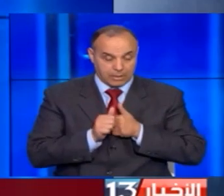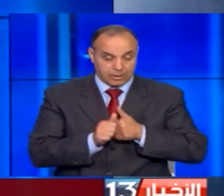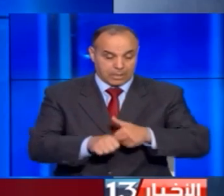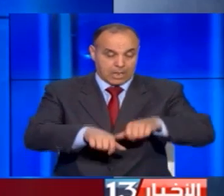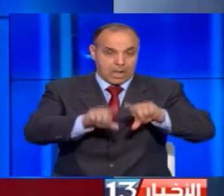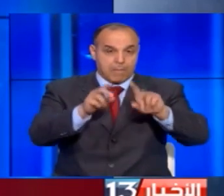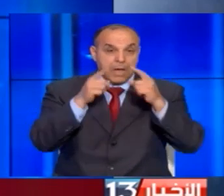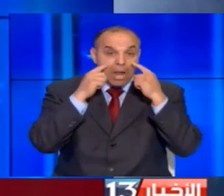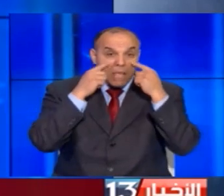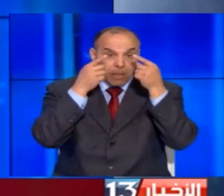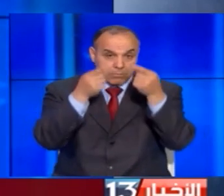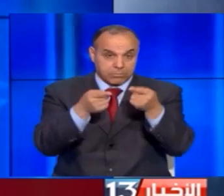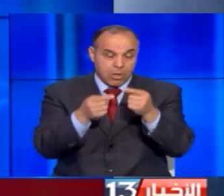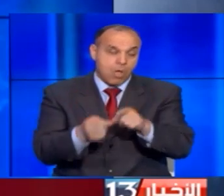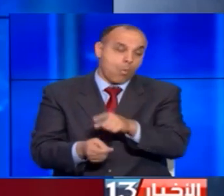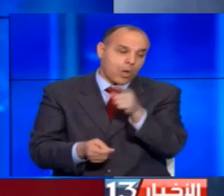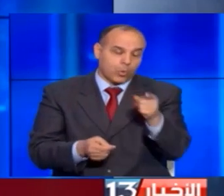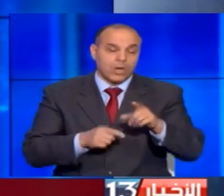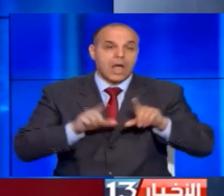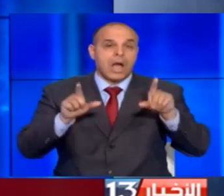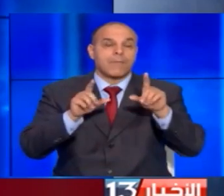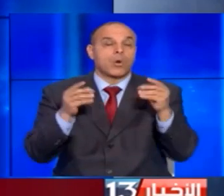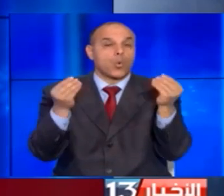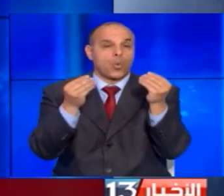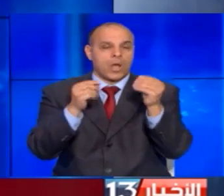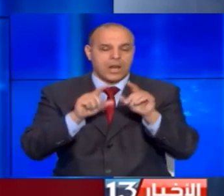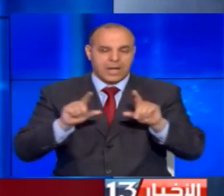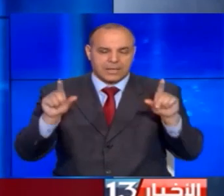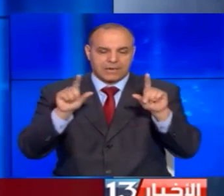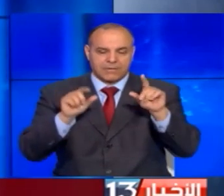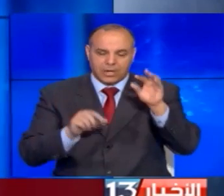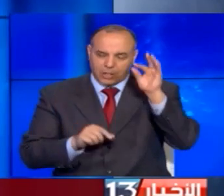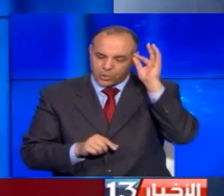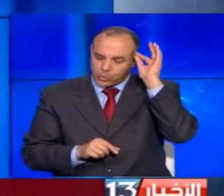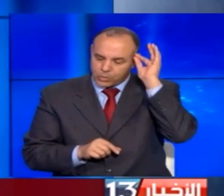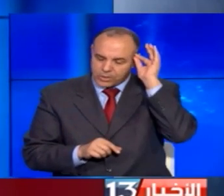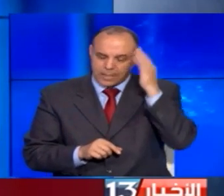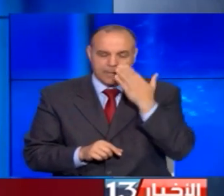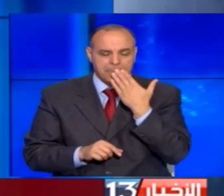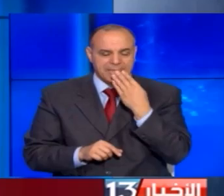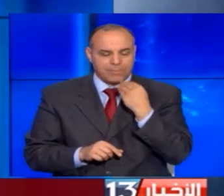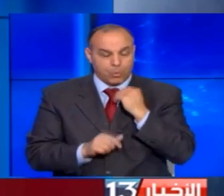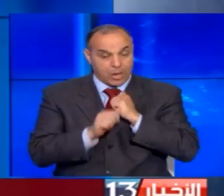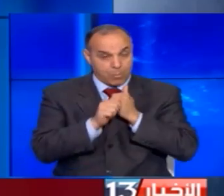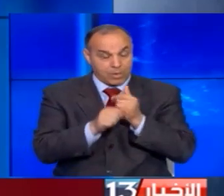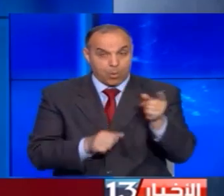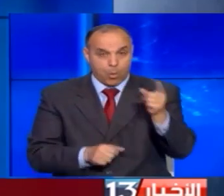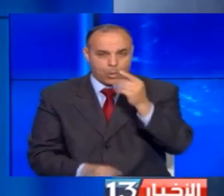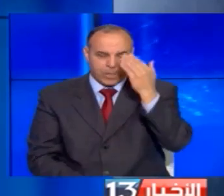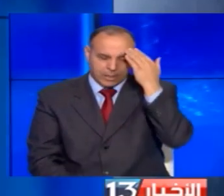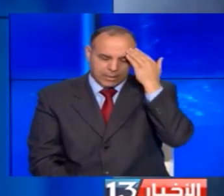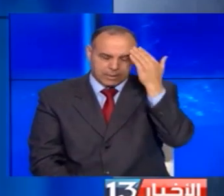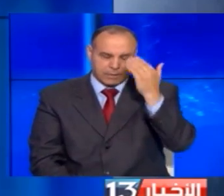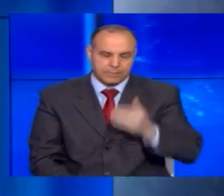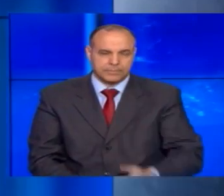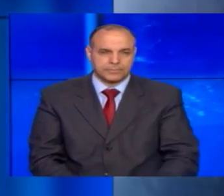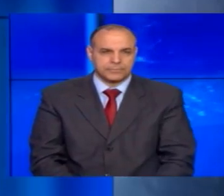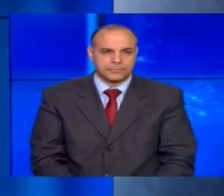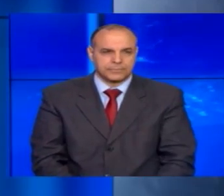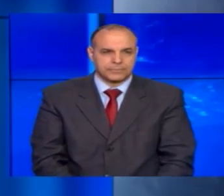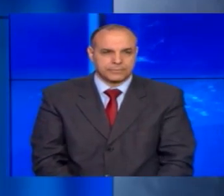وبإمكانكم مشاهدين متابعة هذه النشرة وغيرها من الأخبار على بوابة التلفزة التونسية. شكرا على حسن المتابعة، إلى اللقاء.